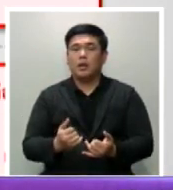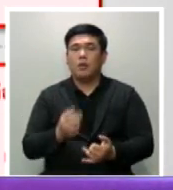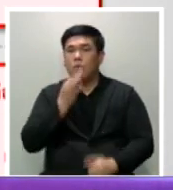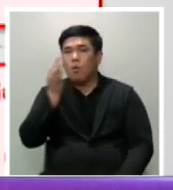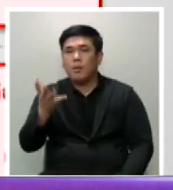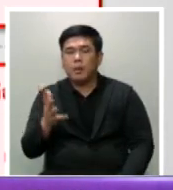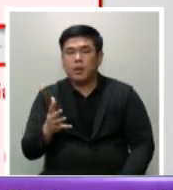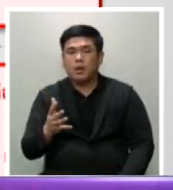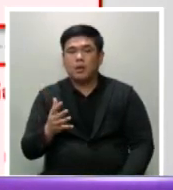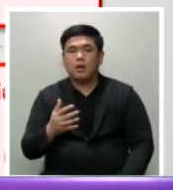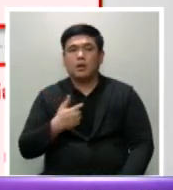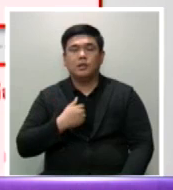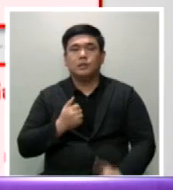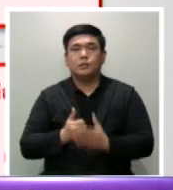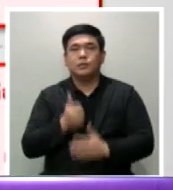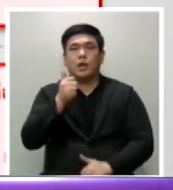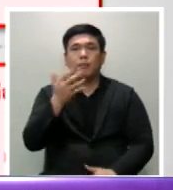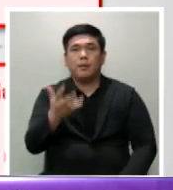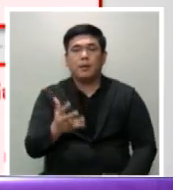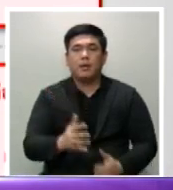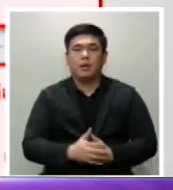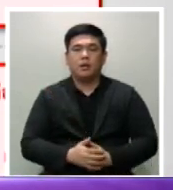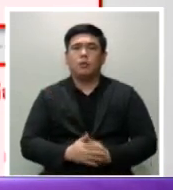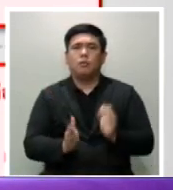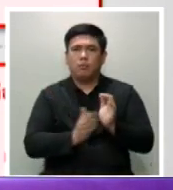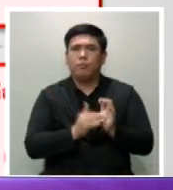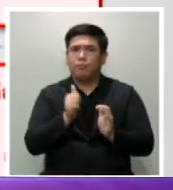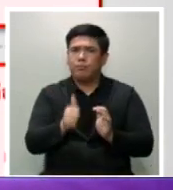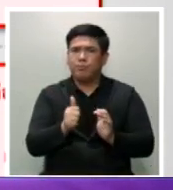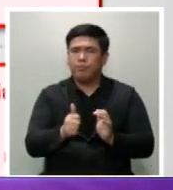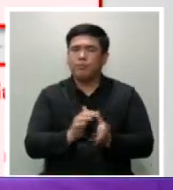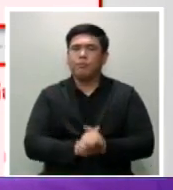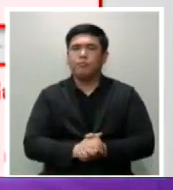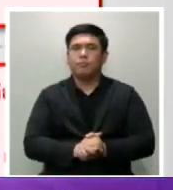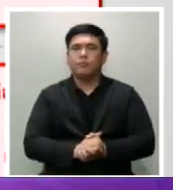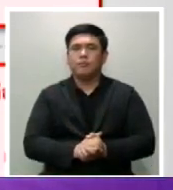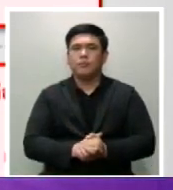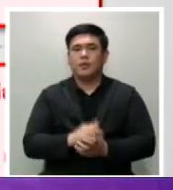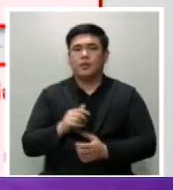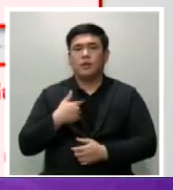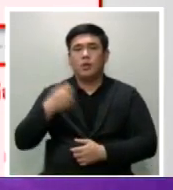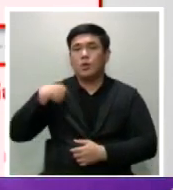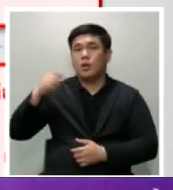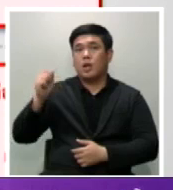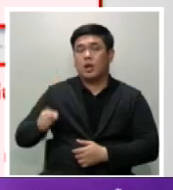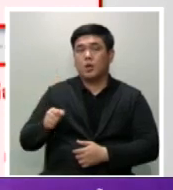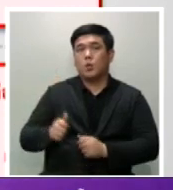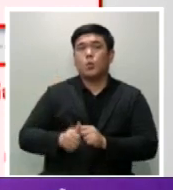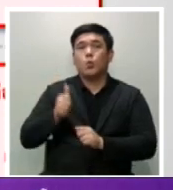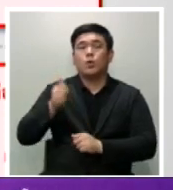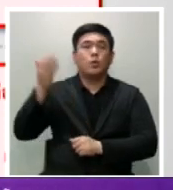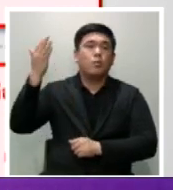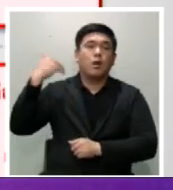ก็ไม่มีเรื่องที่เราชนะคดีต้องชมเชยเขายันกลับไปอัยการสูงสุดในเวล